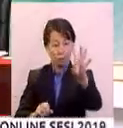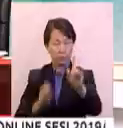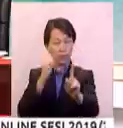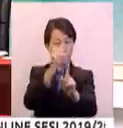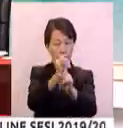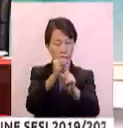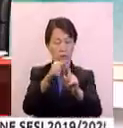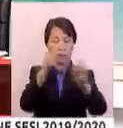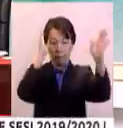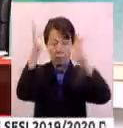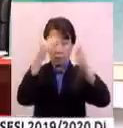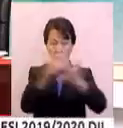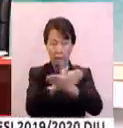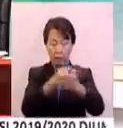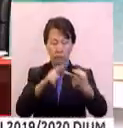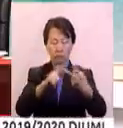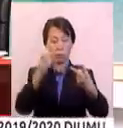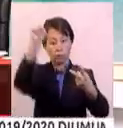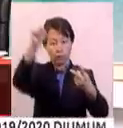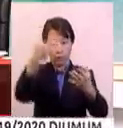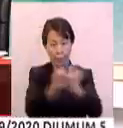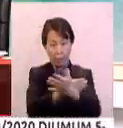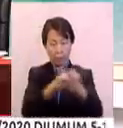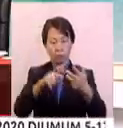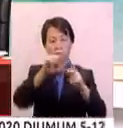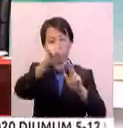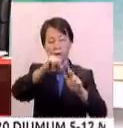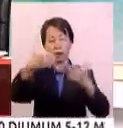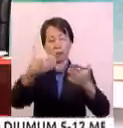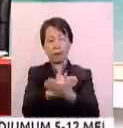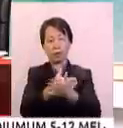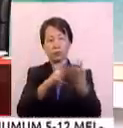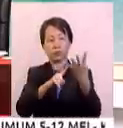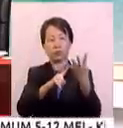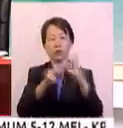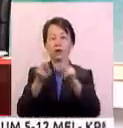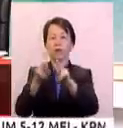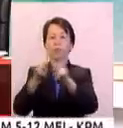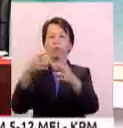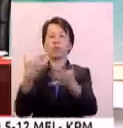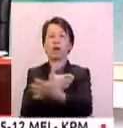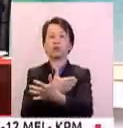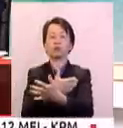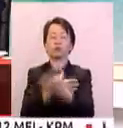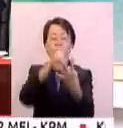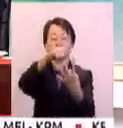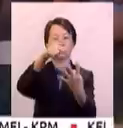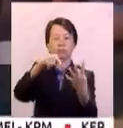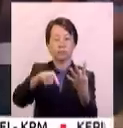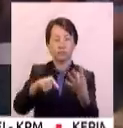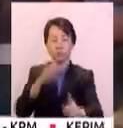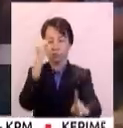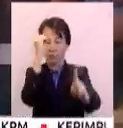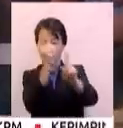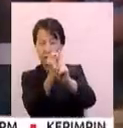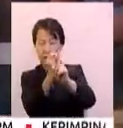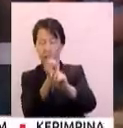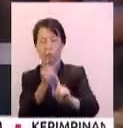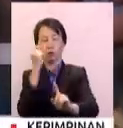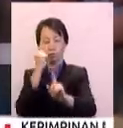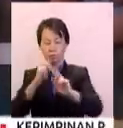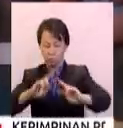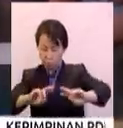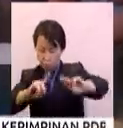adalah Malaysia Baharu, Sabah Baharu, Sandakan Baharu dan Kampung Baharu. Menurut Lim, objektif itu juga